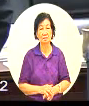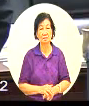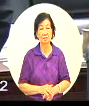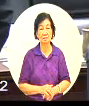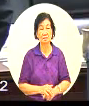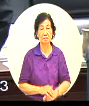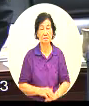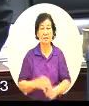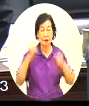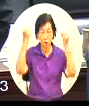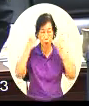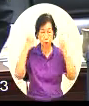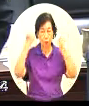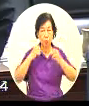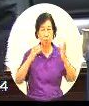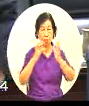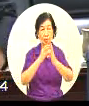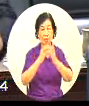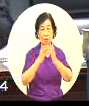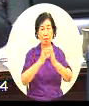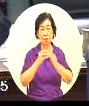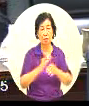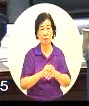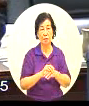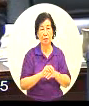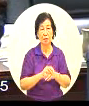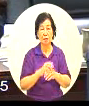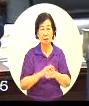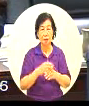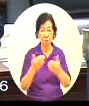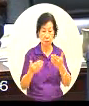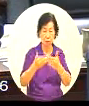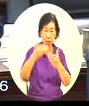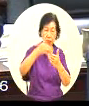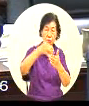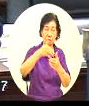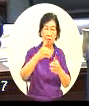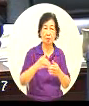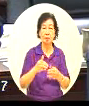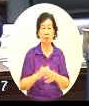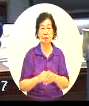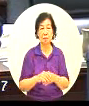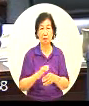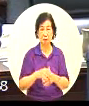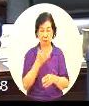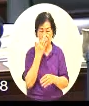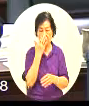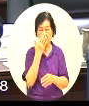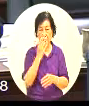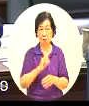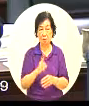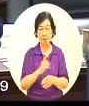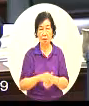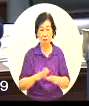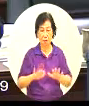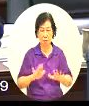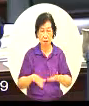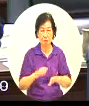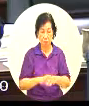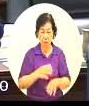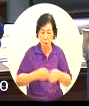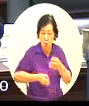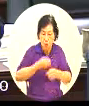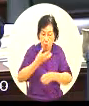这个体育局吼，体育局要升级，我一直咧讲，我也唔敢讲啦，吼。啊，今仔较讲出一个心内